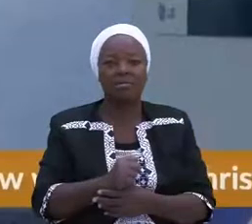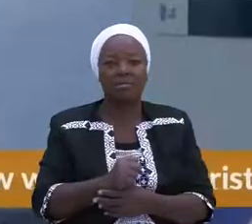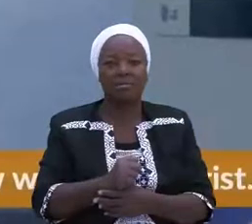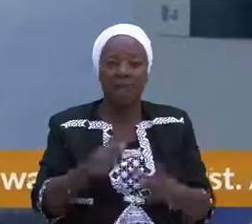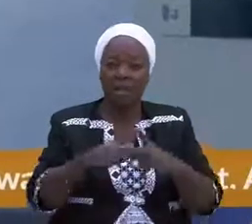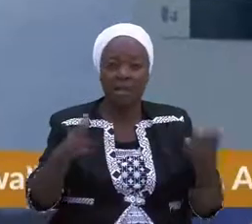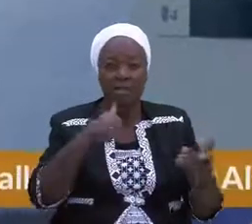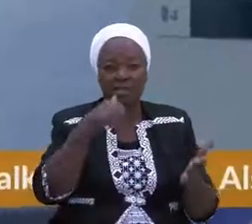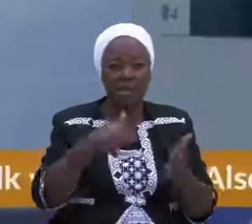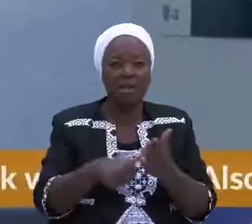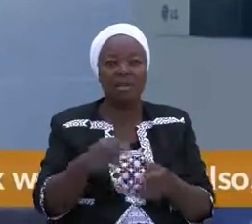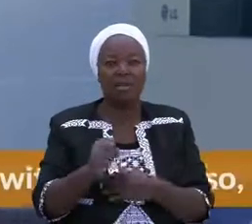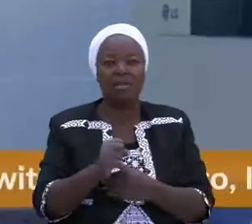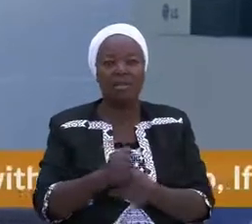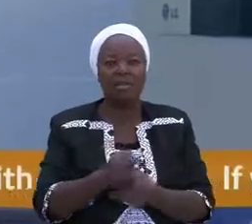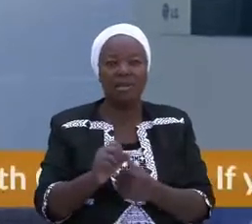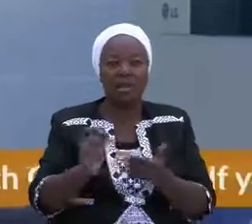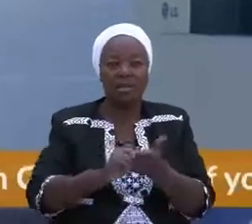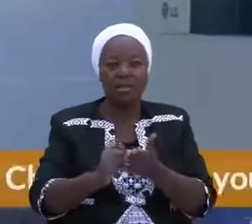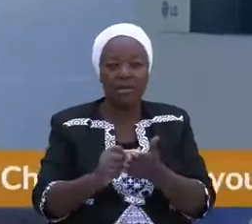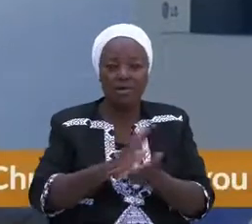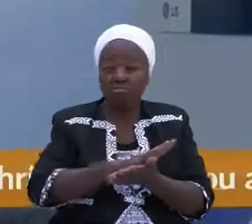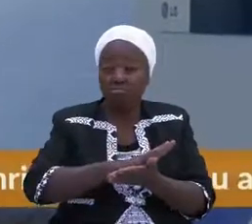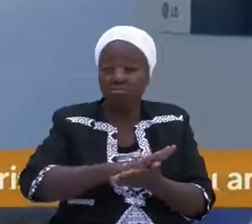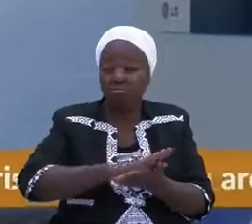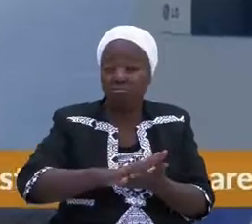Que les surveillants le fassent rapidement